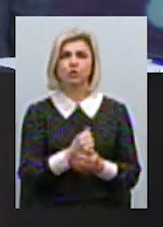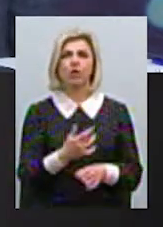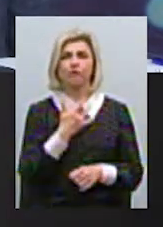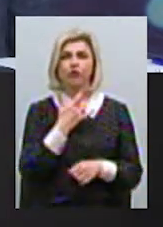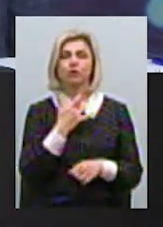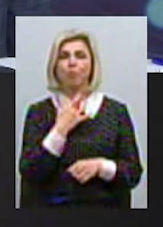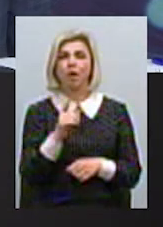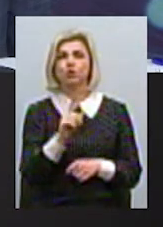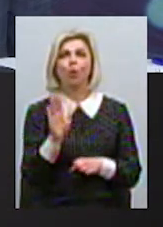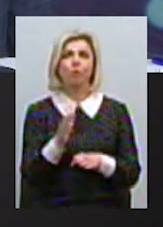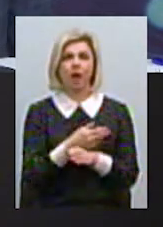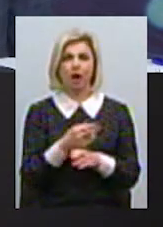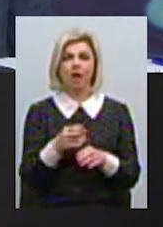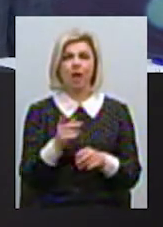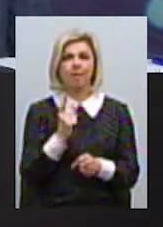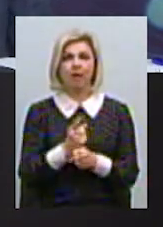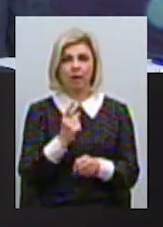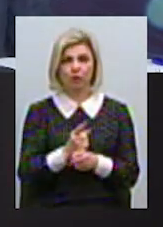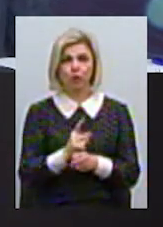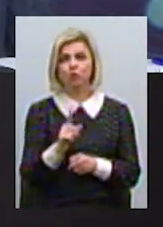мораторій, що буде якісь афери.